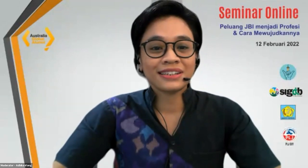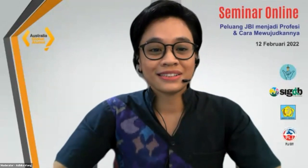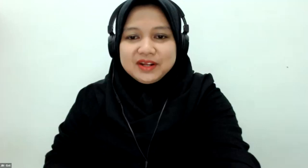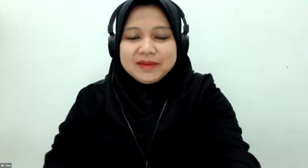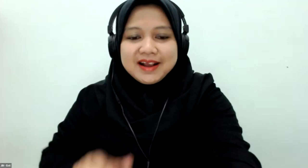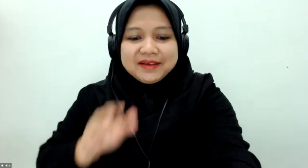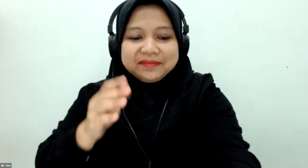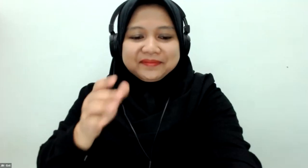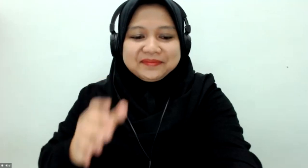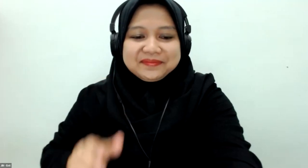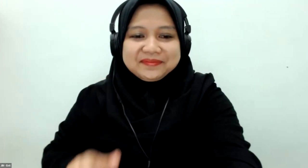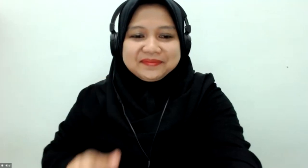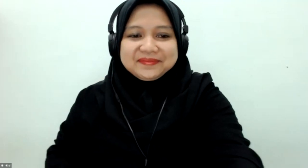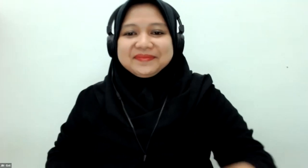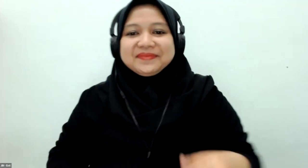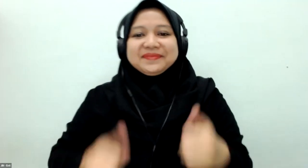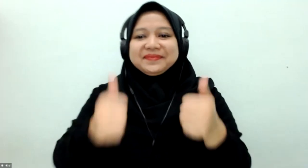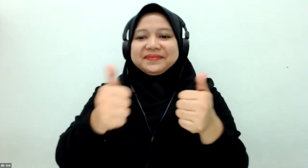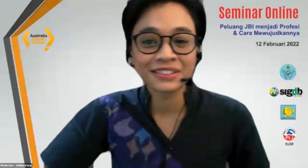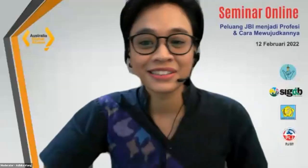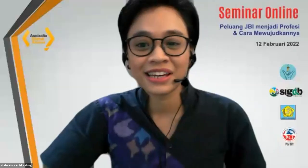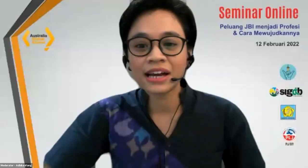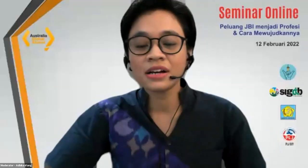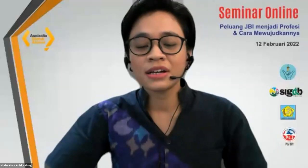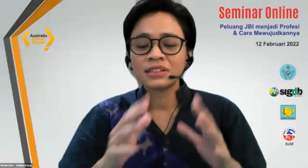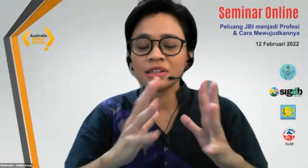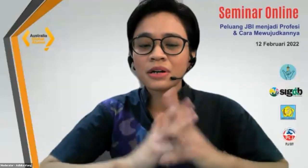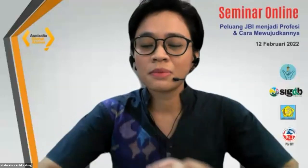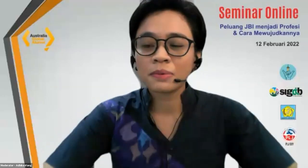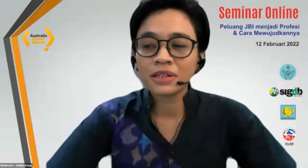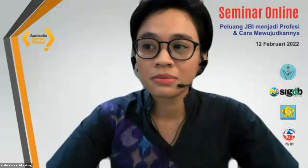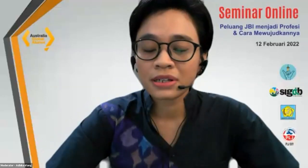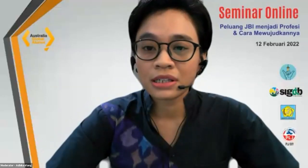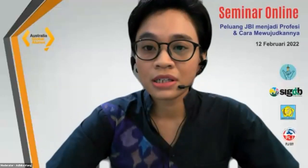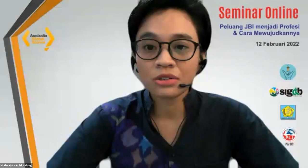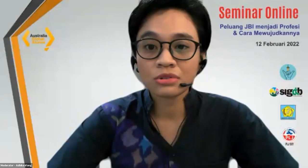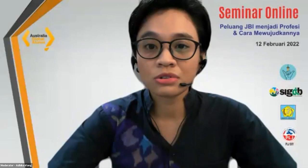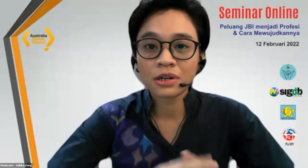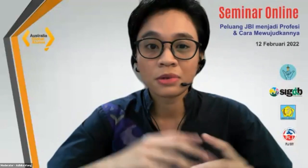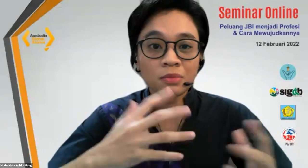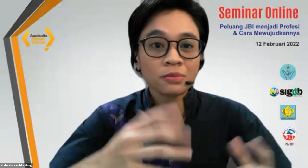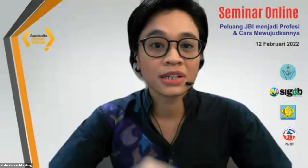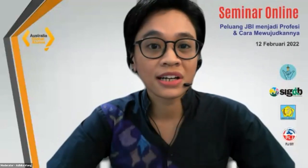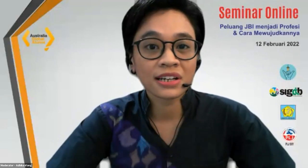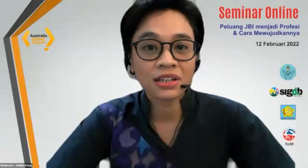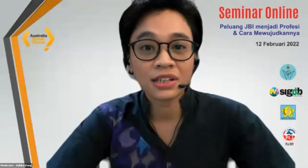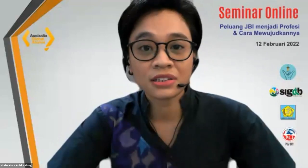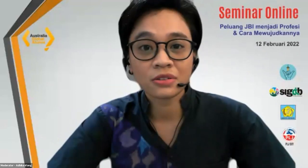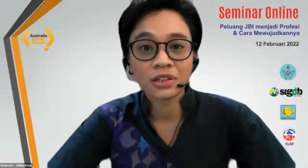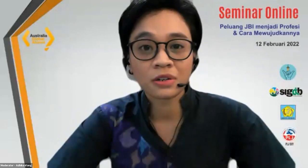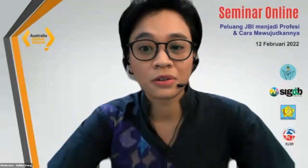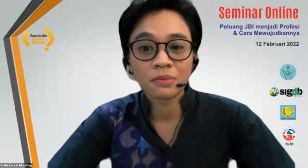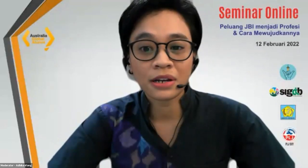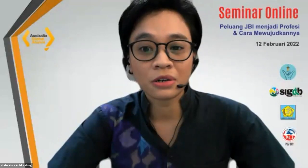ya sudahlah gak ah Baik terima kasih mbak Esther lanjutkan ya Jadi Bapak Ismail ini dulu menempuh pendidikan